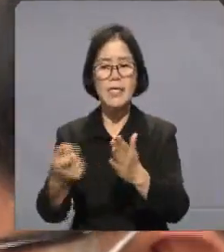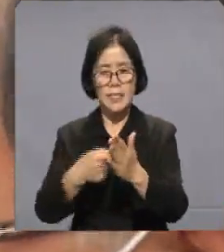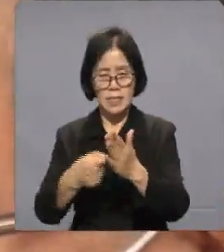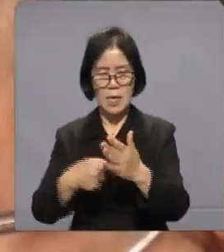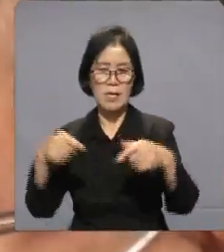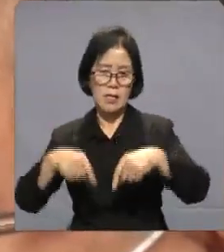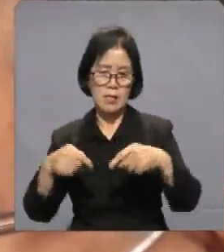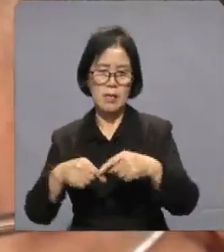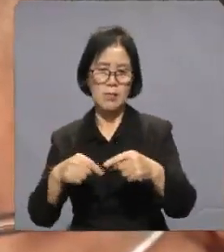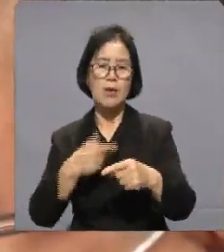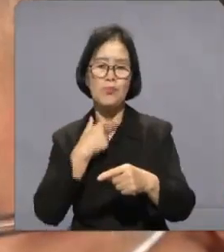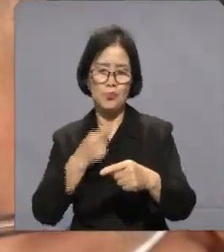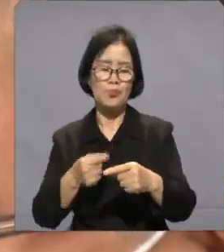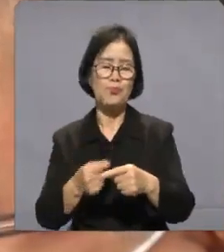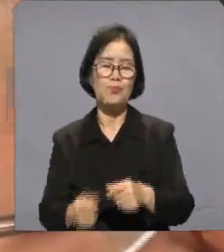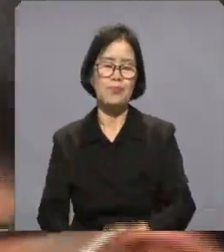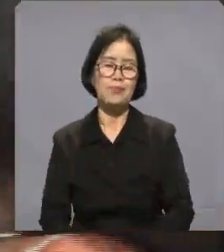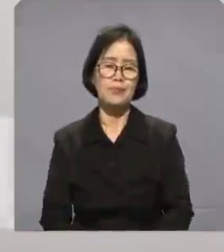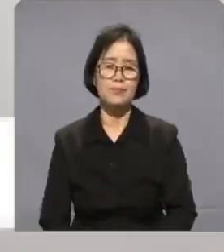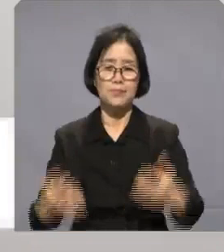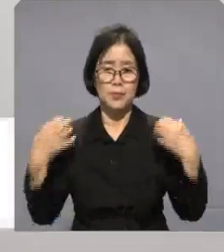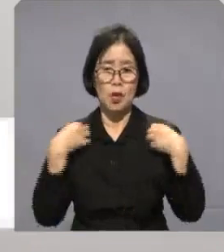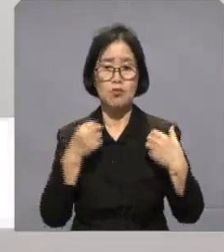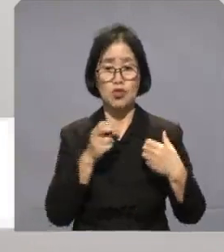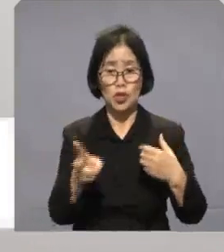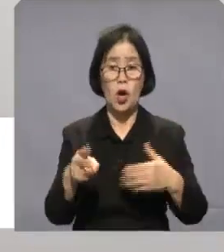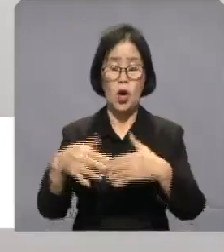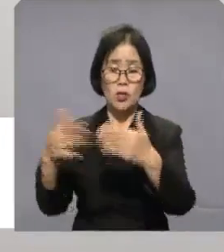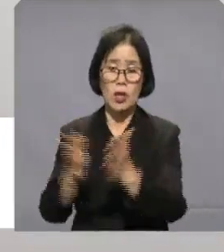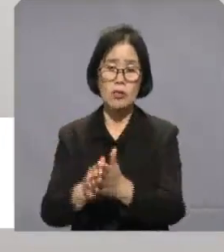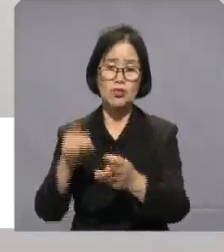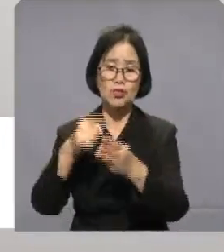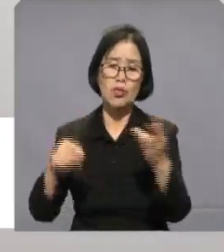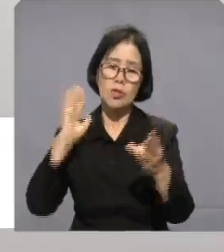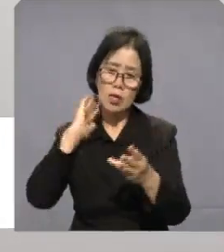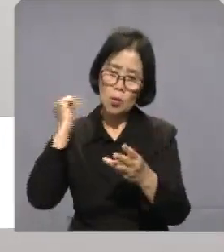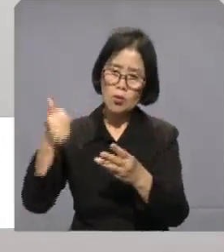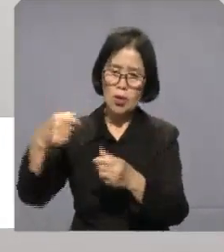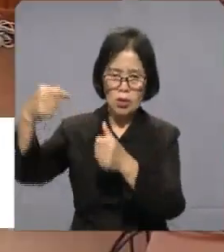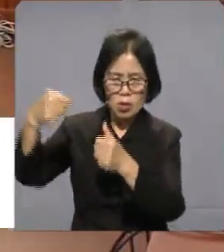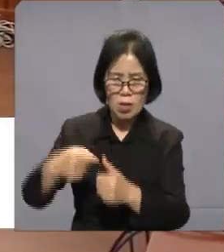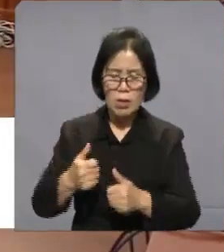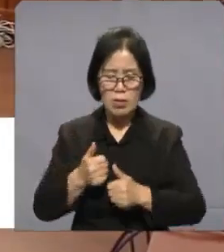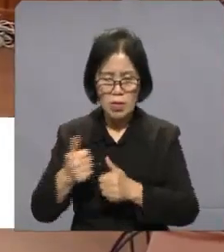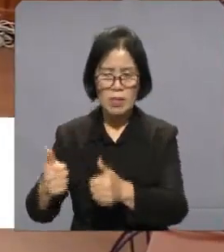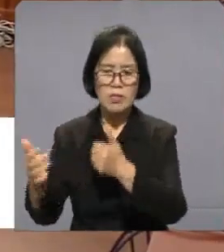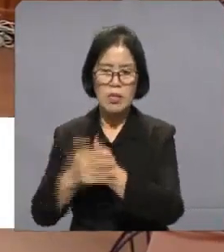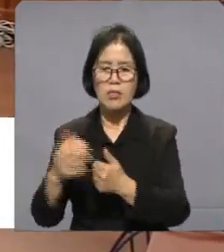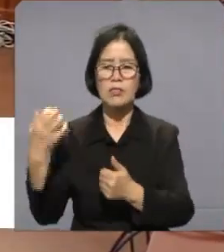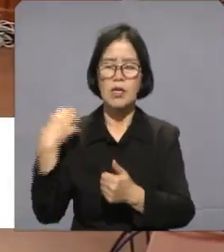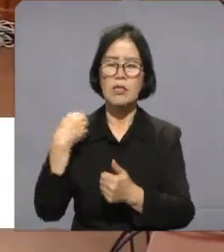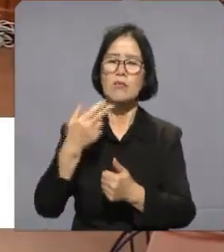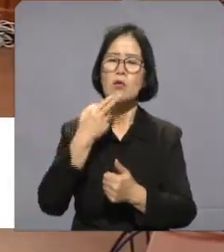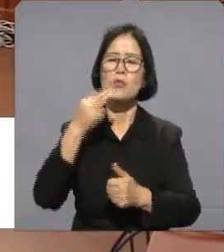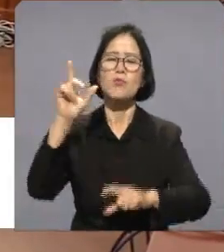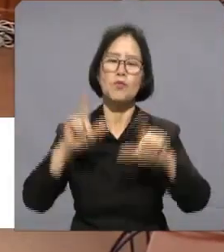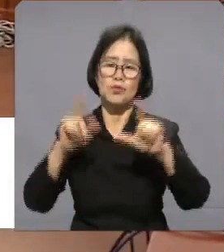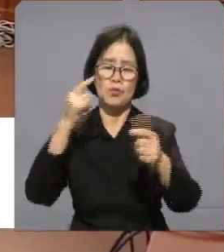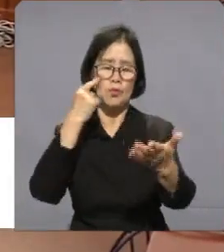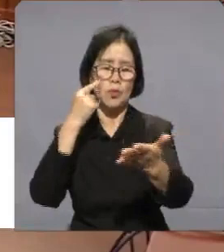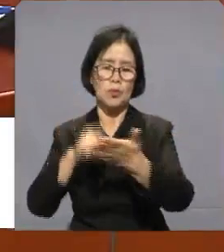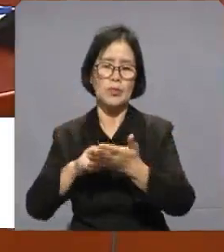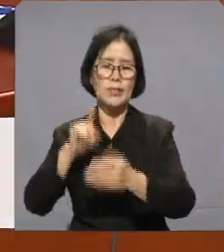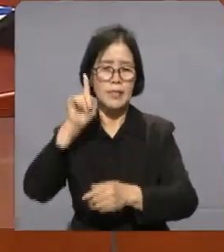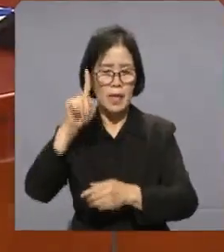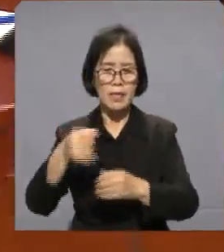간담회를 자청했습니다. 정부 여당이 윤석열 대통령의 가이드라인을 따르느라 무책임한 모습을 보이고 있다며